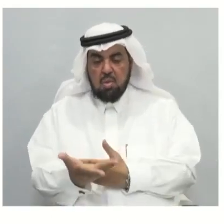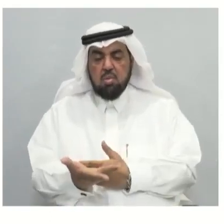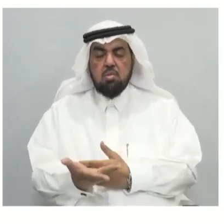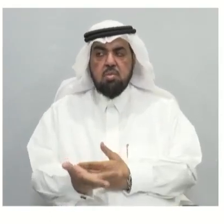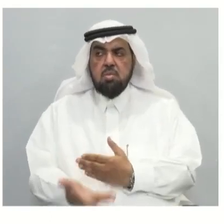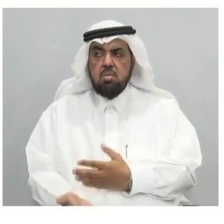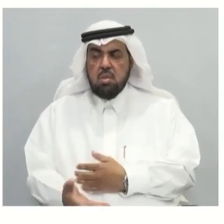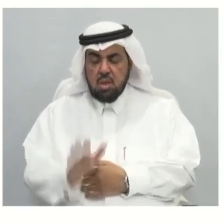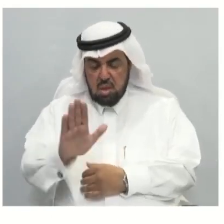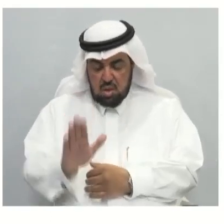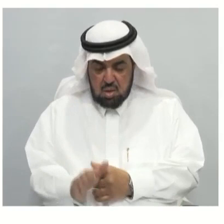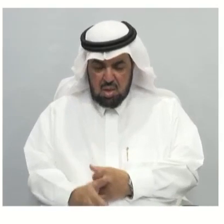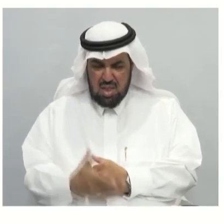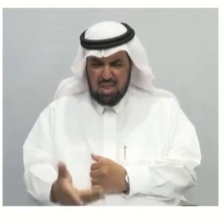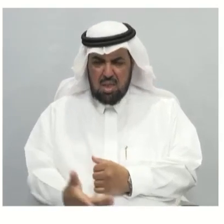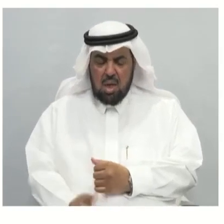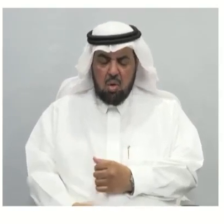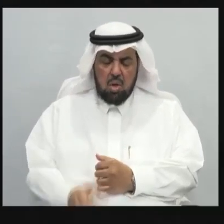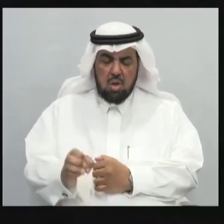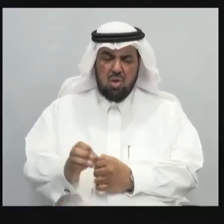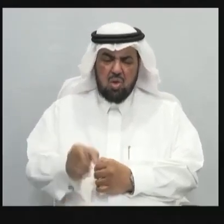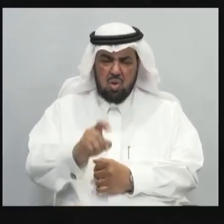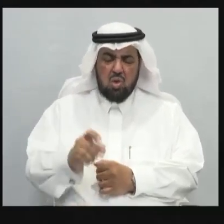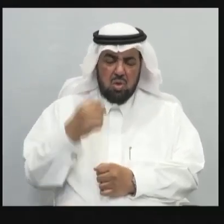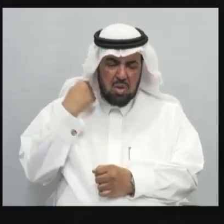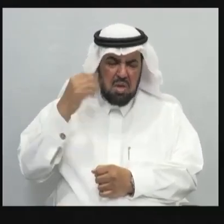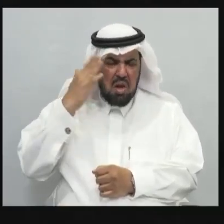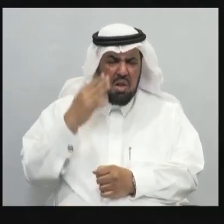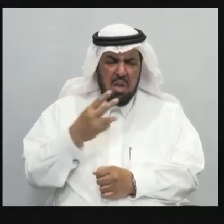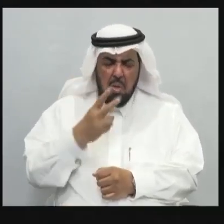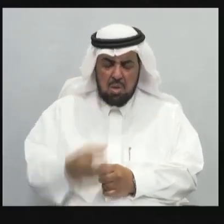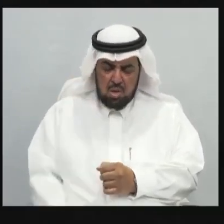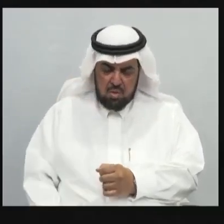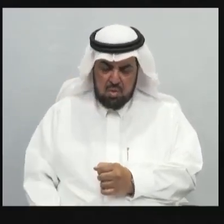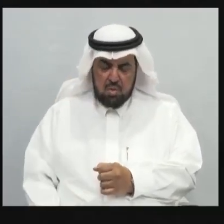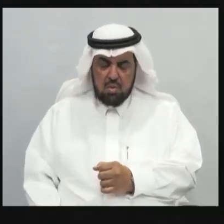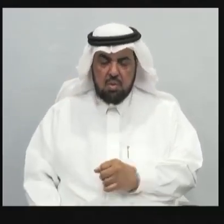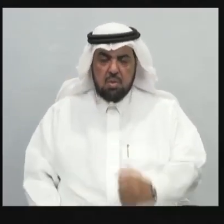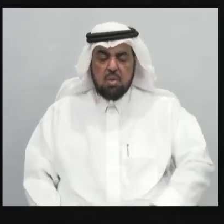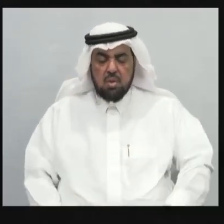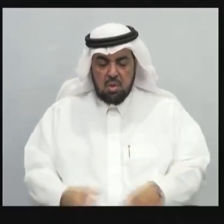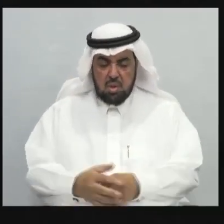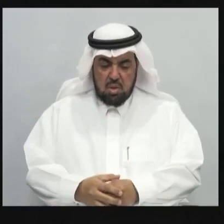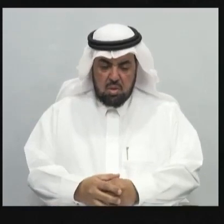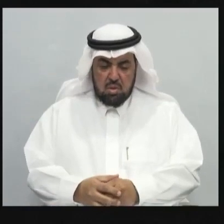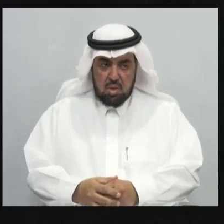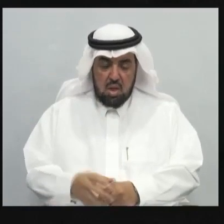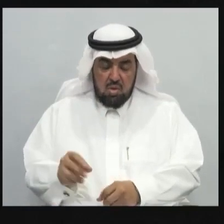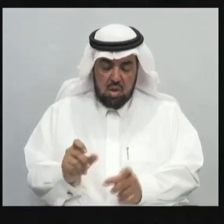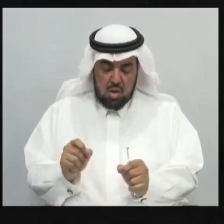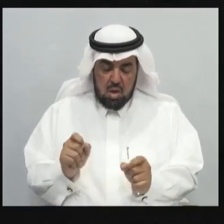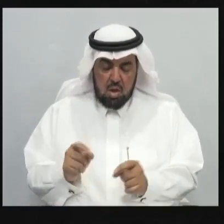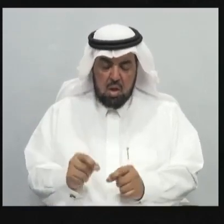في احدى الصفحات يتجاوز المستجيب سؤال نسيانا او سهوا في تم مل هذا لكن في النماذج